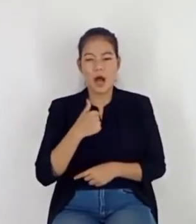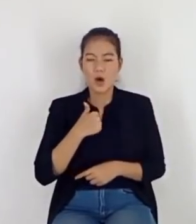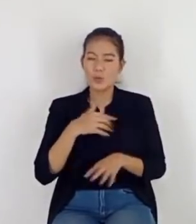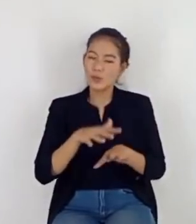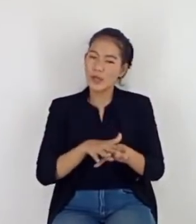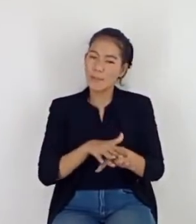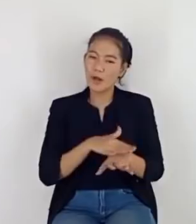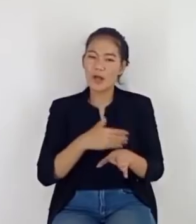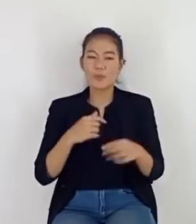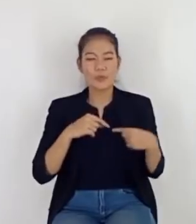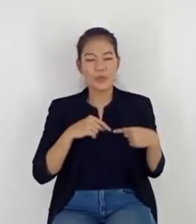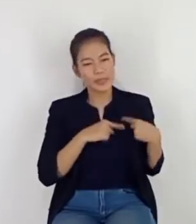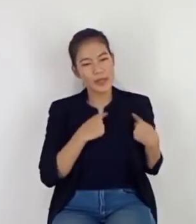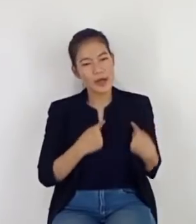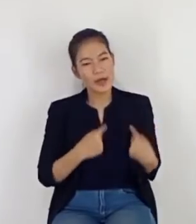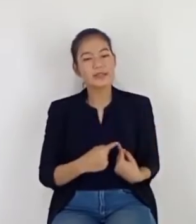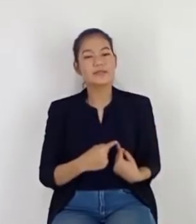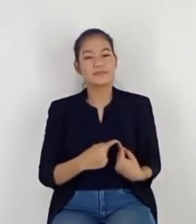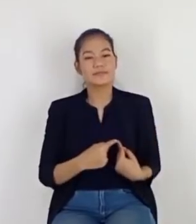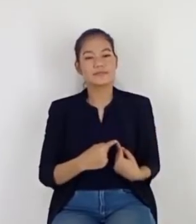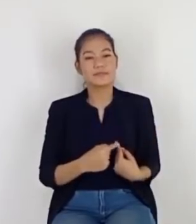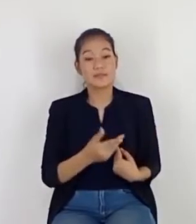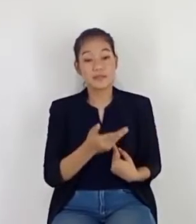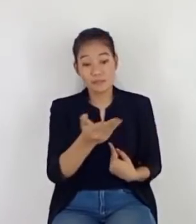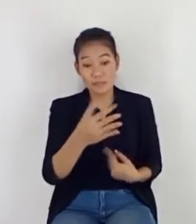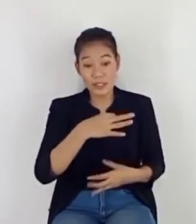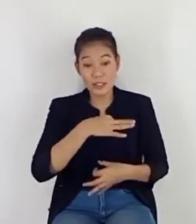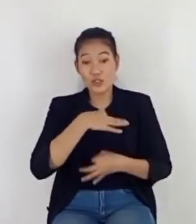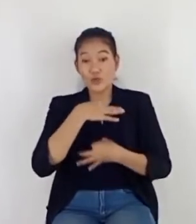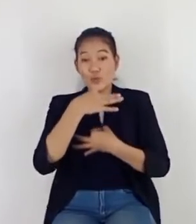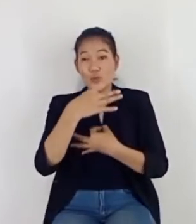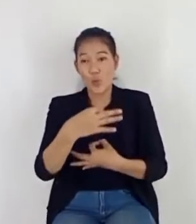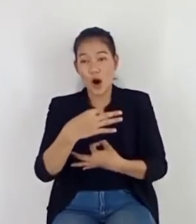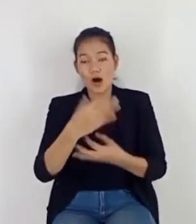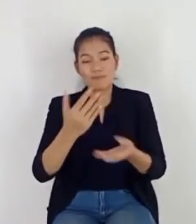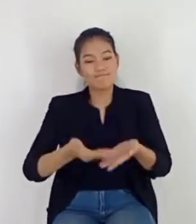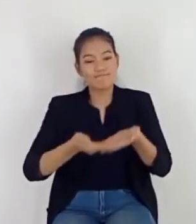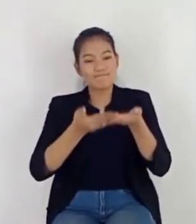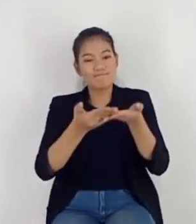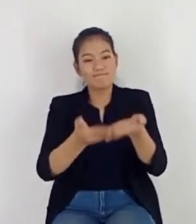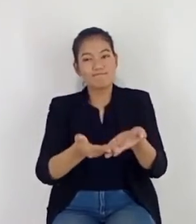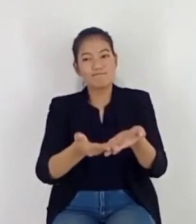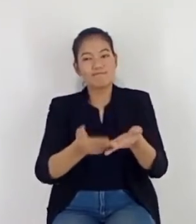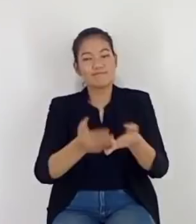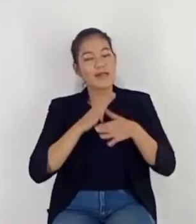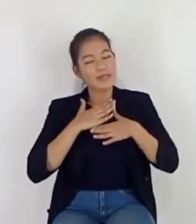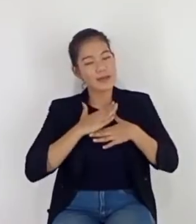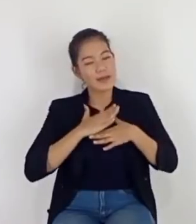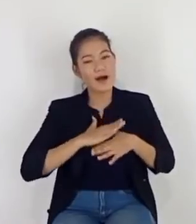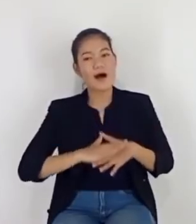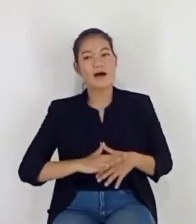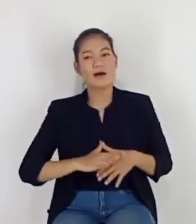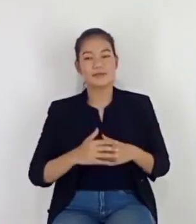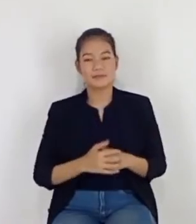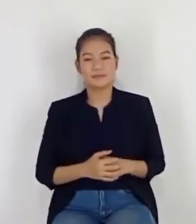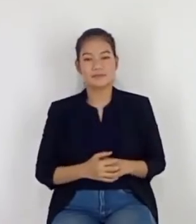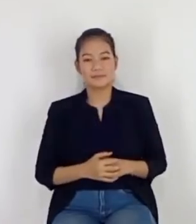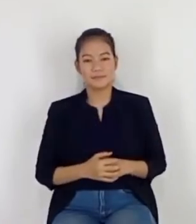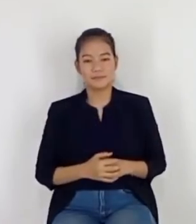dan rendah hati. Dan jiwamu akan mendapat ketenangan. Matius 11